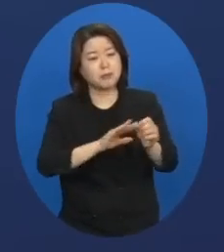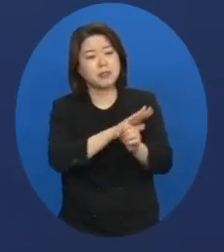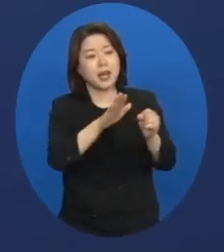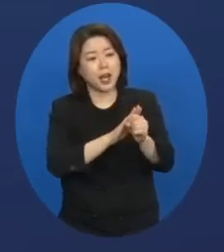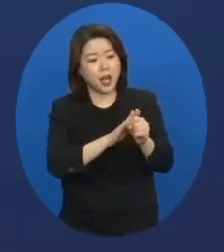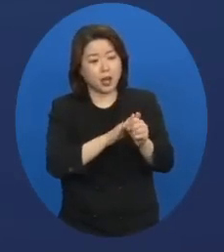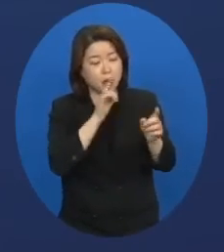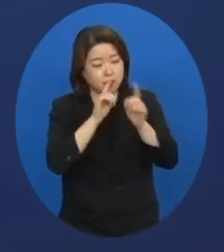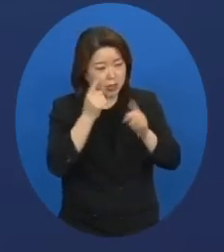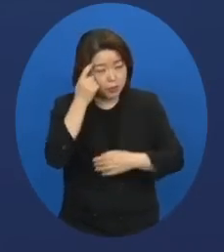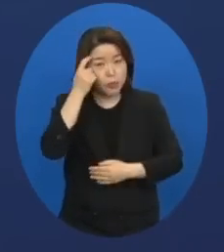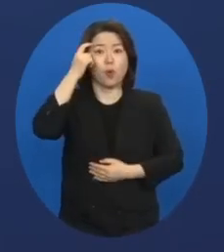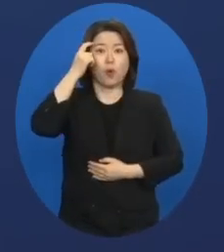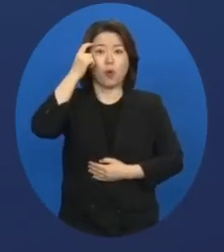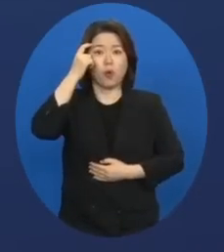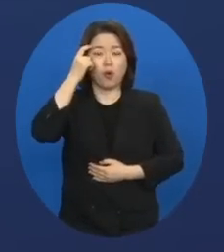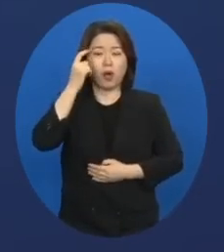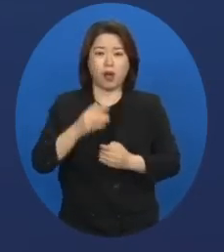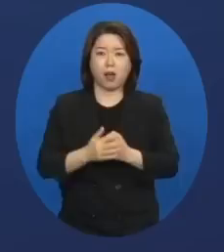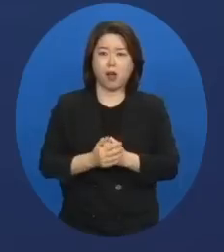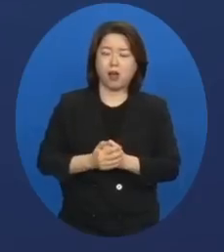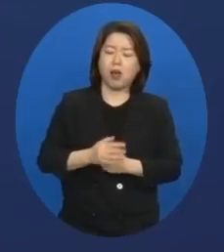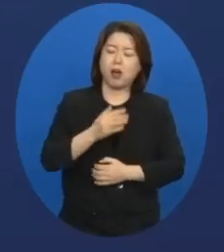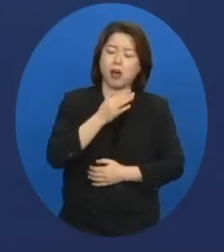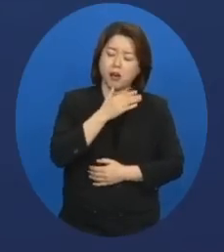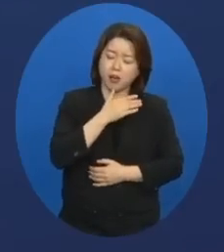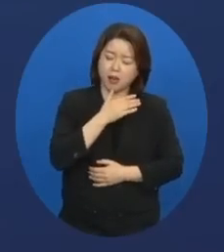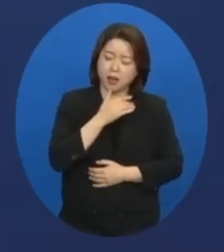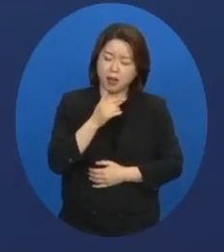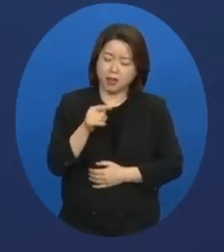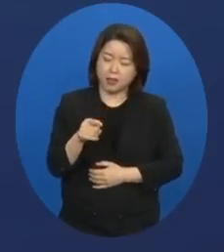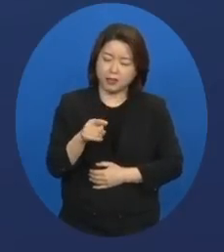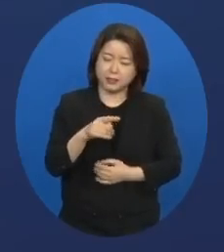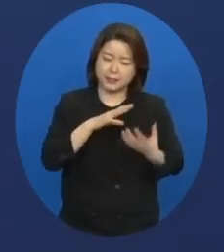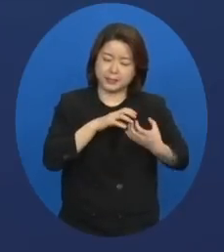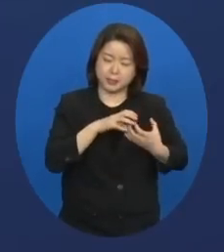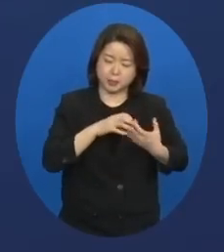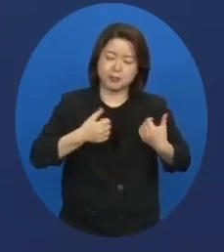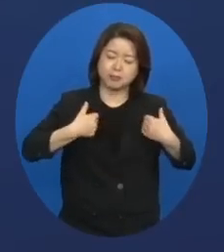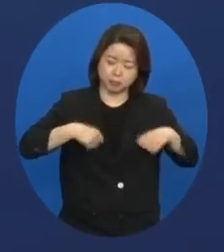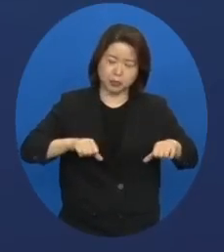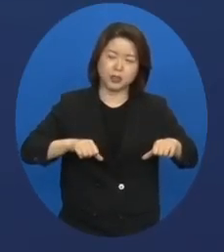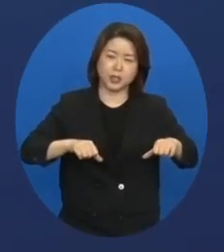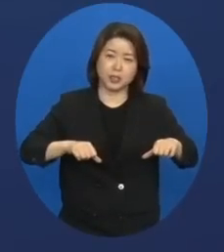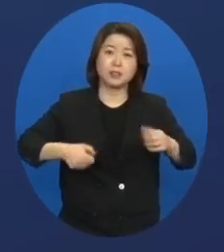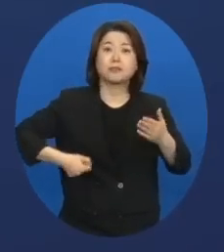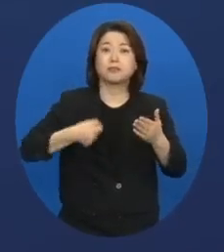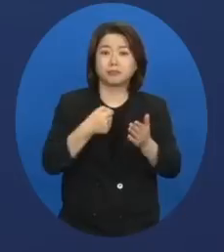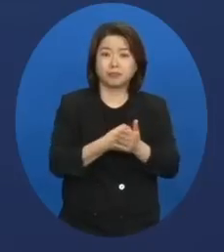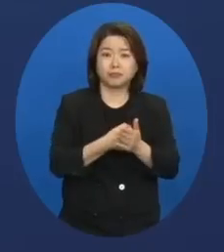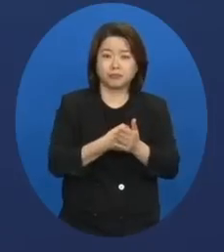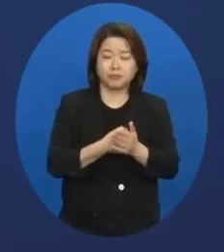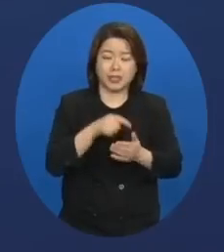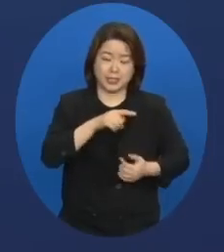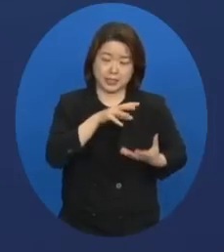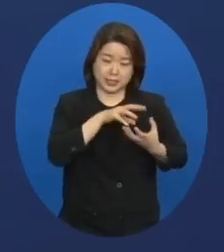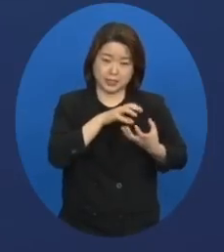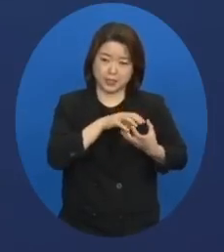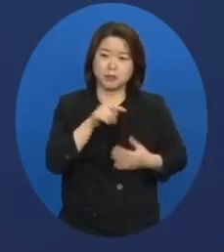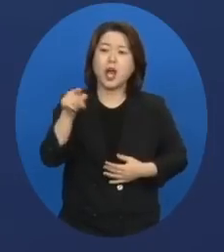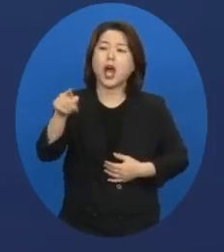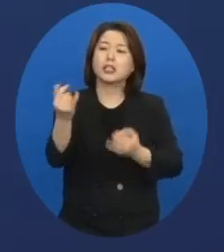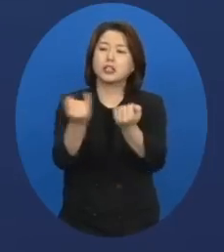때문입니다. 그는 그 심장을 포기하기로 결정합니다. 그 심장을 그 여인에게